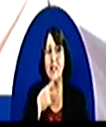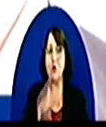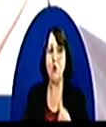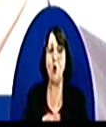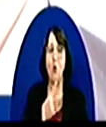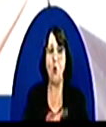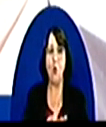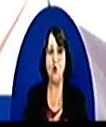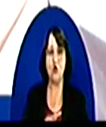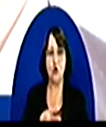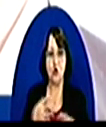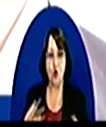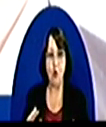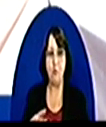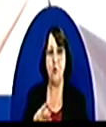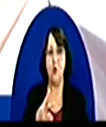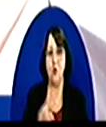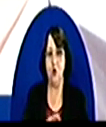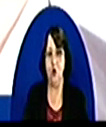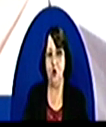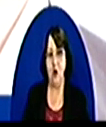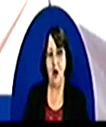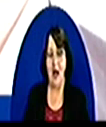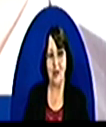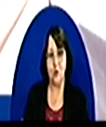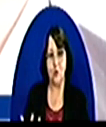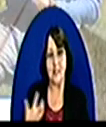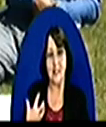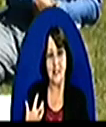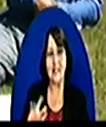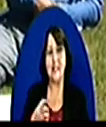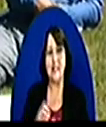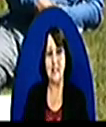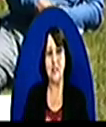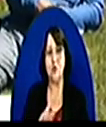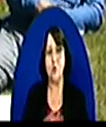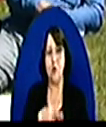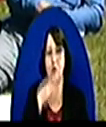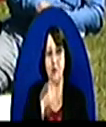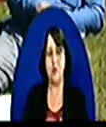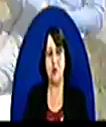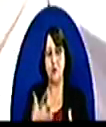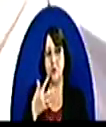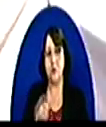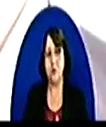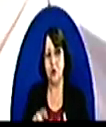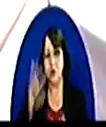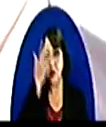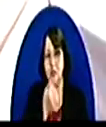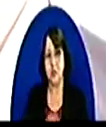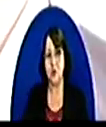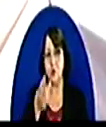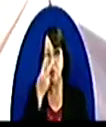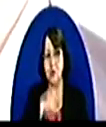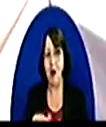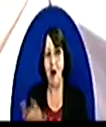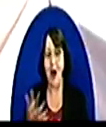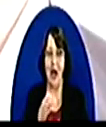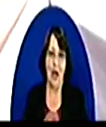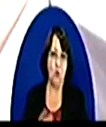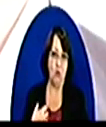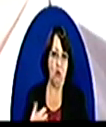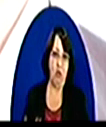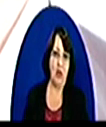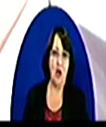бол өөрийн биеэр бол ахалж орж хууль батлсан. Гол нь олон жил төлд ажилласан хаан нуглаа гарч идэг, хаан хариуцлага алдаж